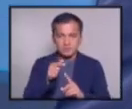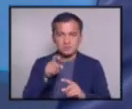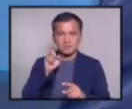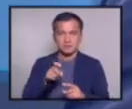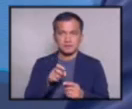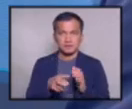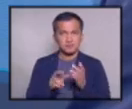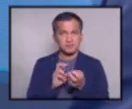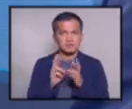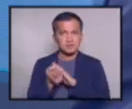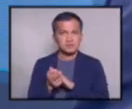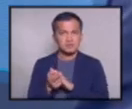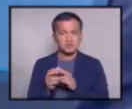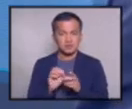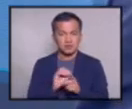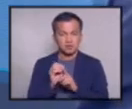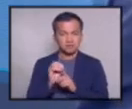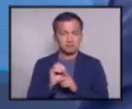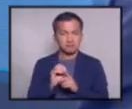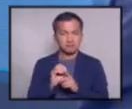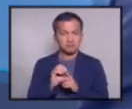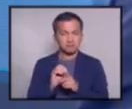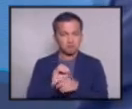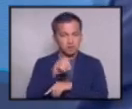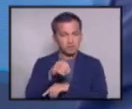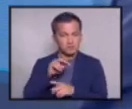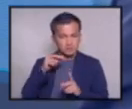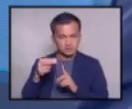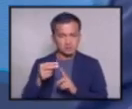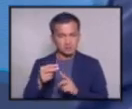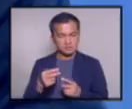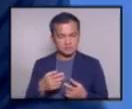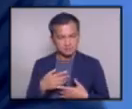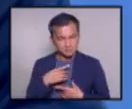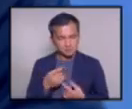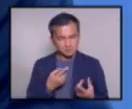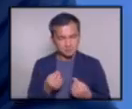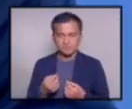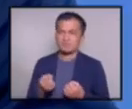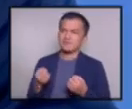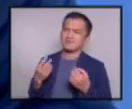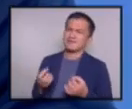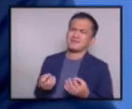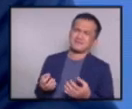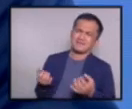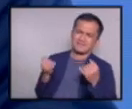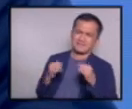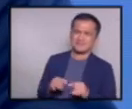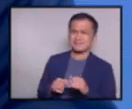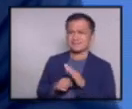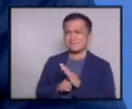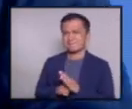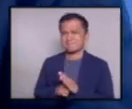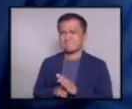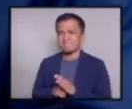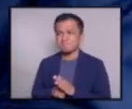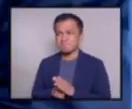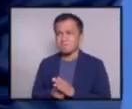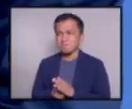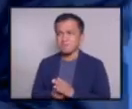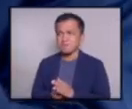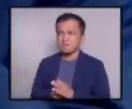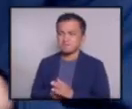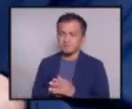dapat revisahin sa oversight na gusto ninyong gawin? Well, maraming issue yan. For example,